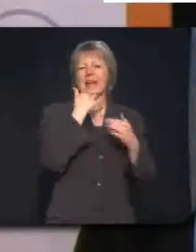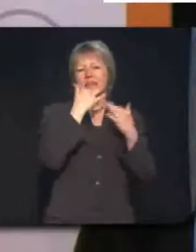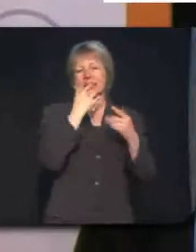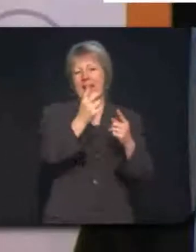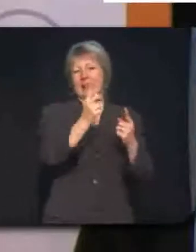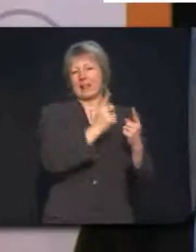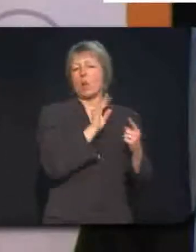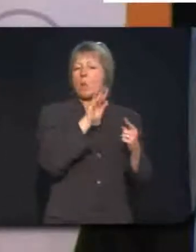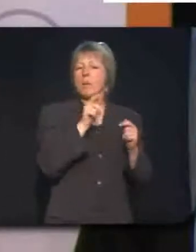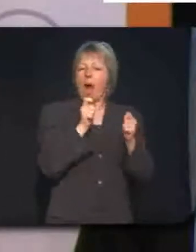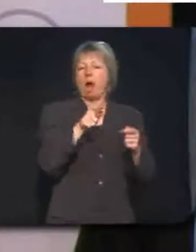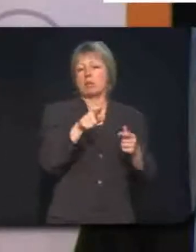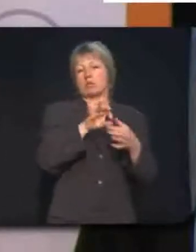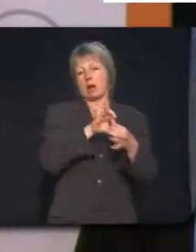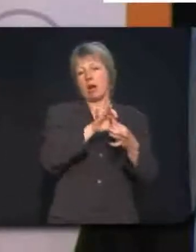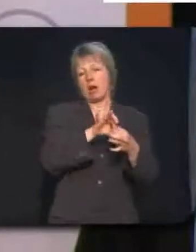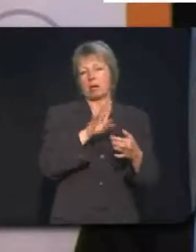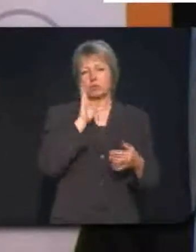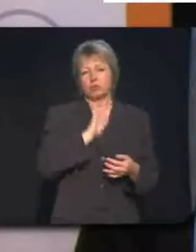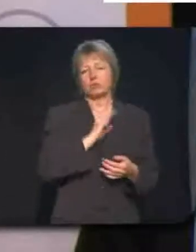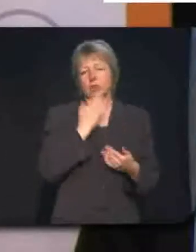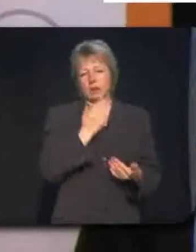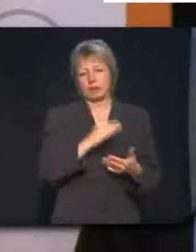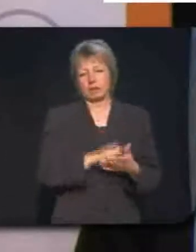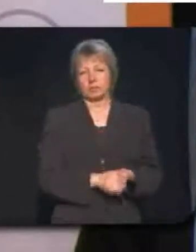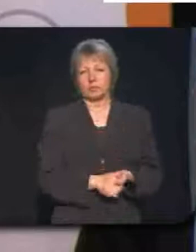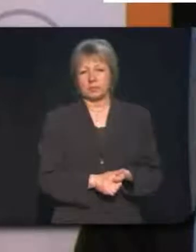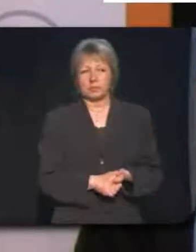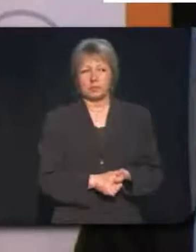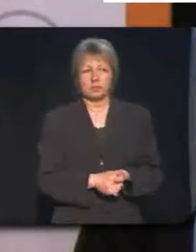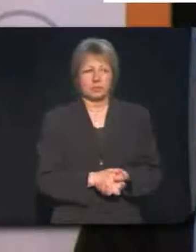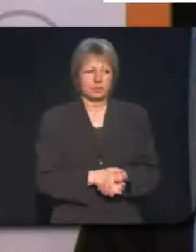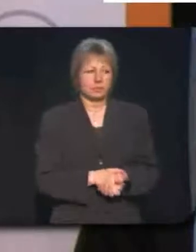Anträgen zu sprechen danke schön